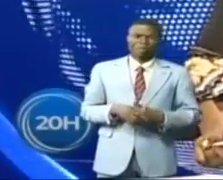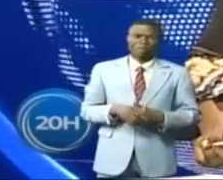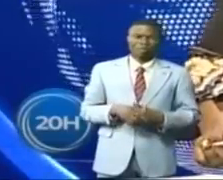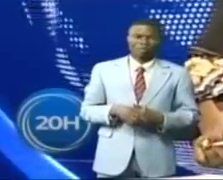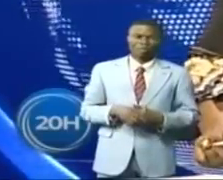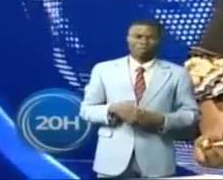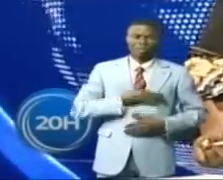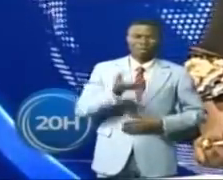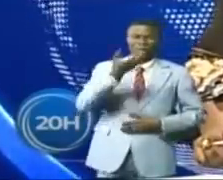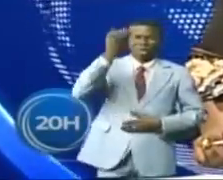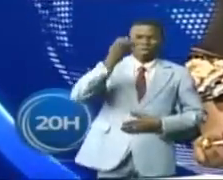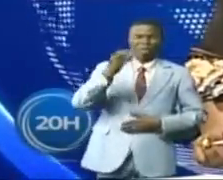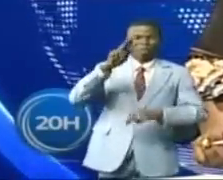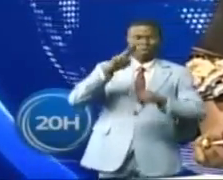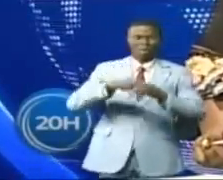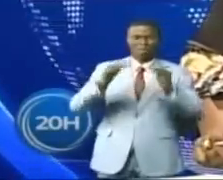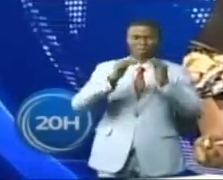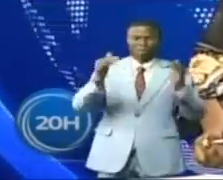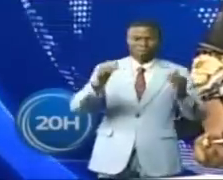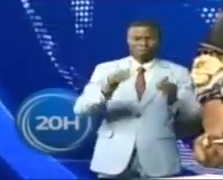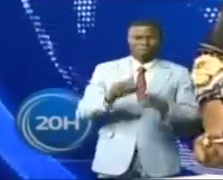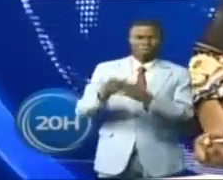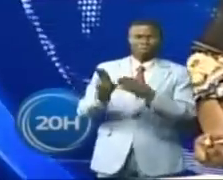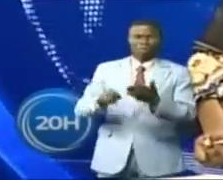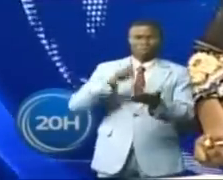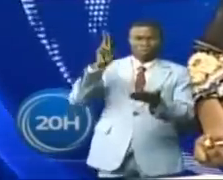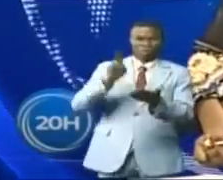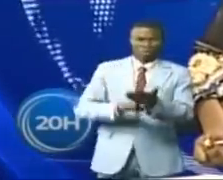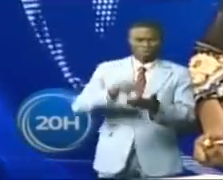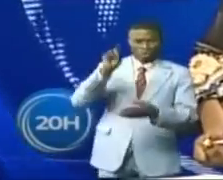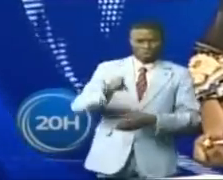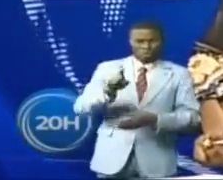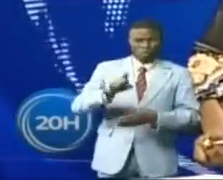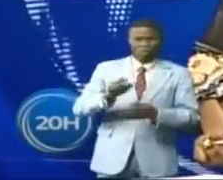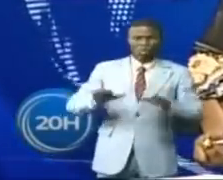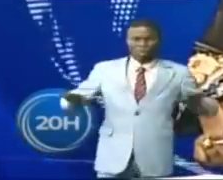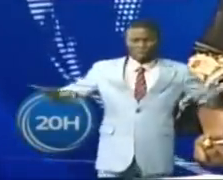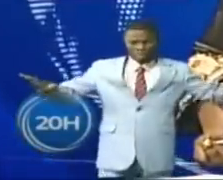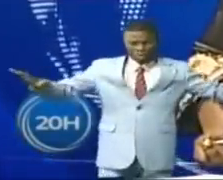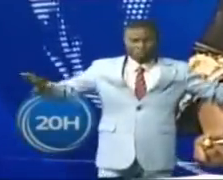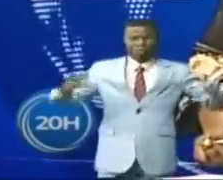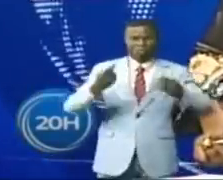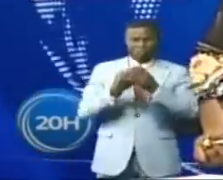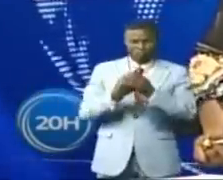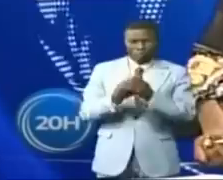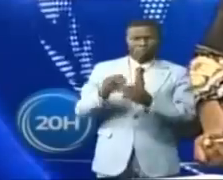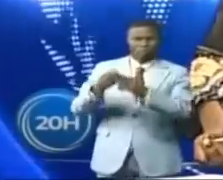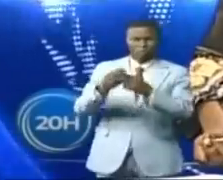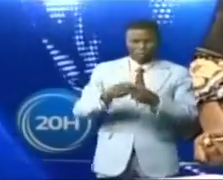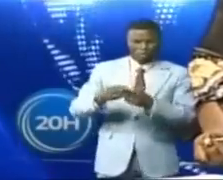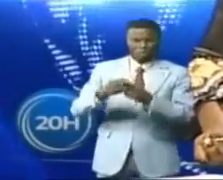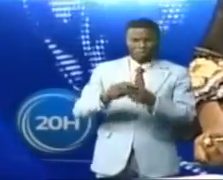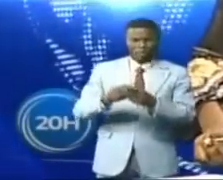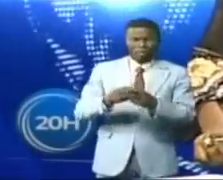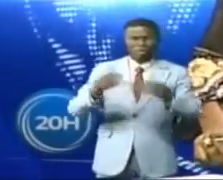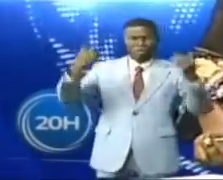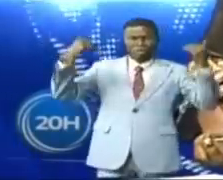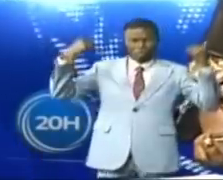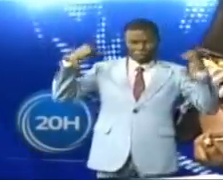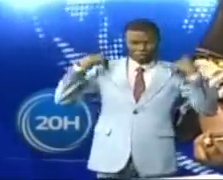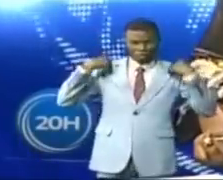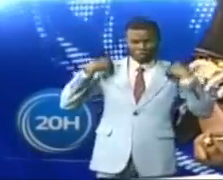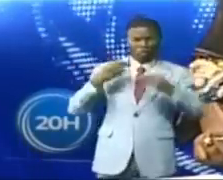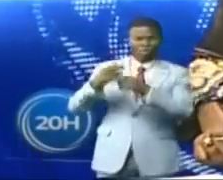Que son âme repose en paix. Les assurances obligatoires dans le secteur aérien vont bientôt être contrôlées. L'autorité de régulation et